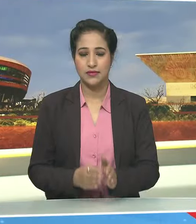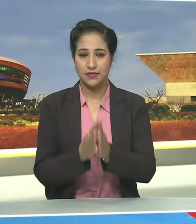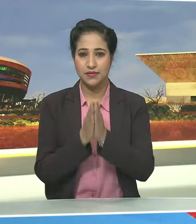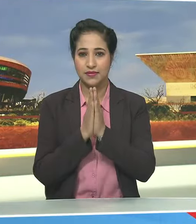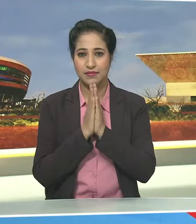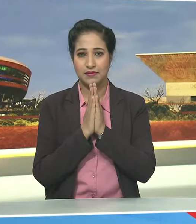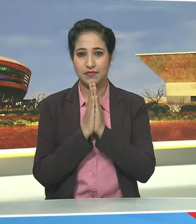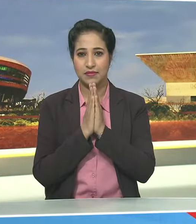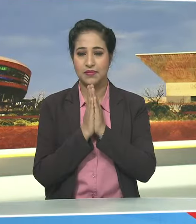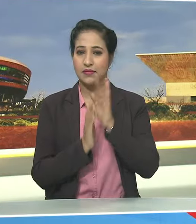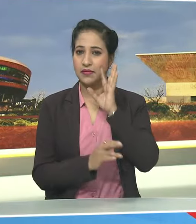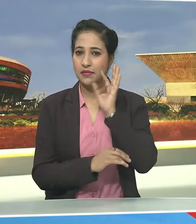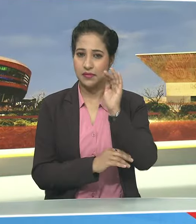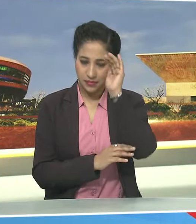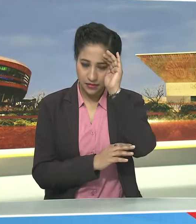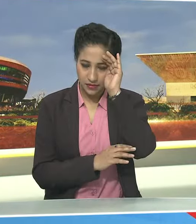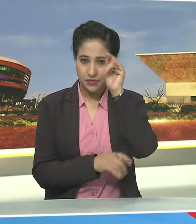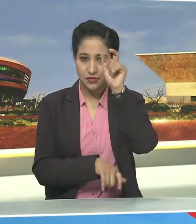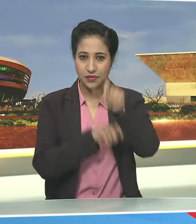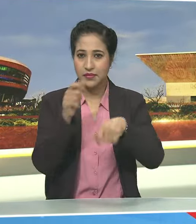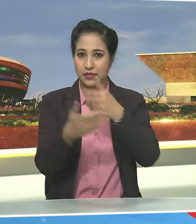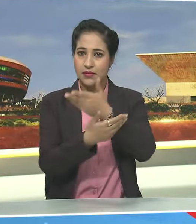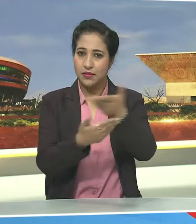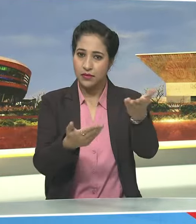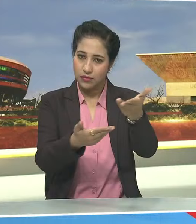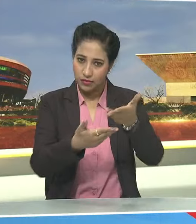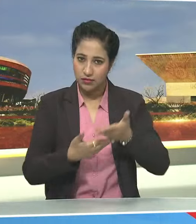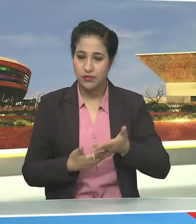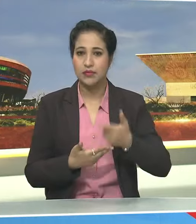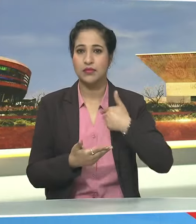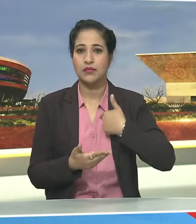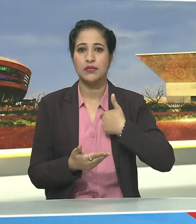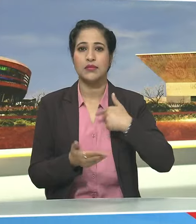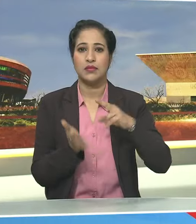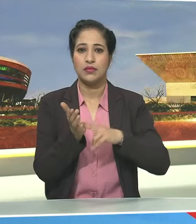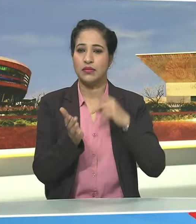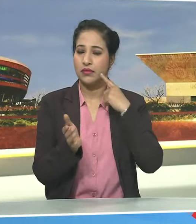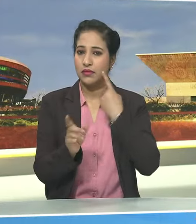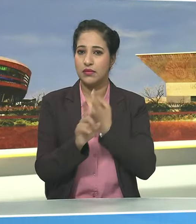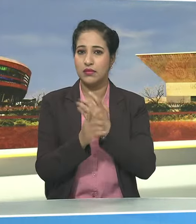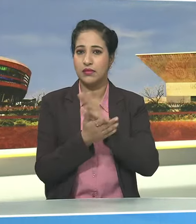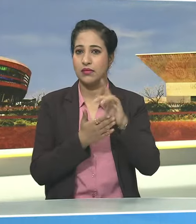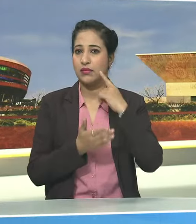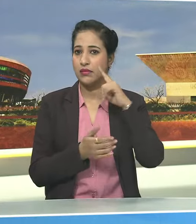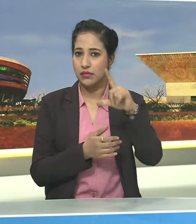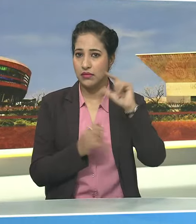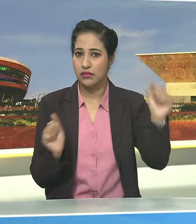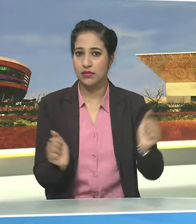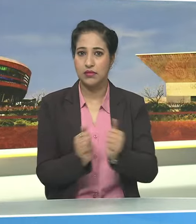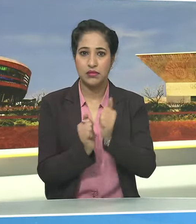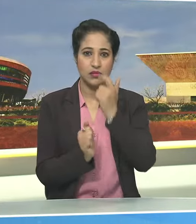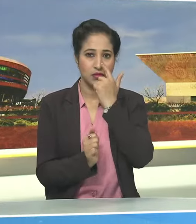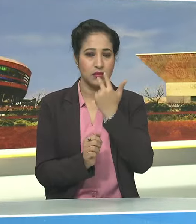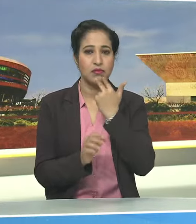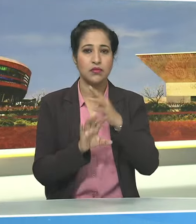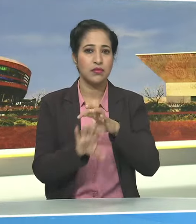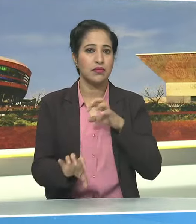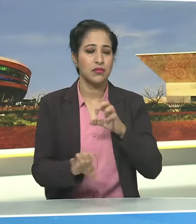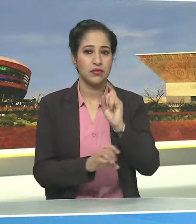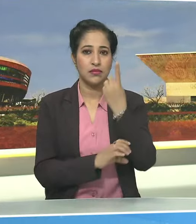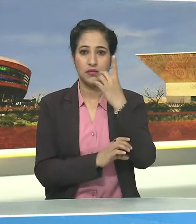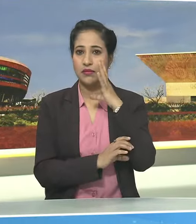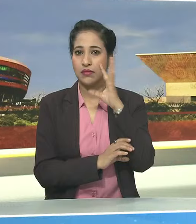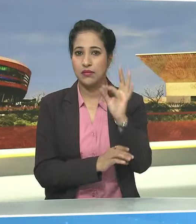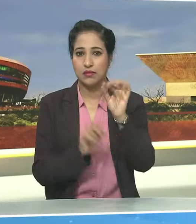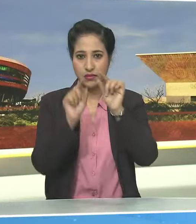नमस्कार इस विशेष समाचार बुलेटिन में आप सभी का स्वागत है मैं हूं निखिल और मेरे साथ है मेरी सहयोगी बीना सिंह और